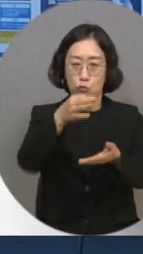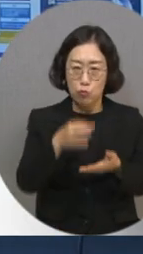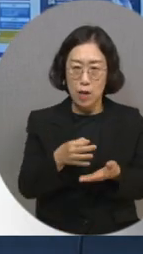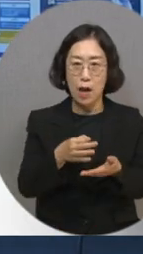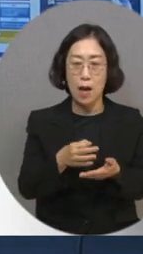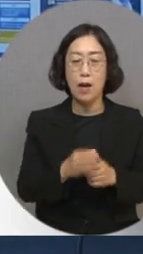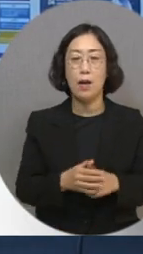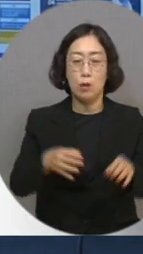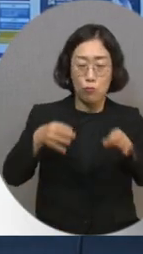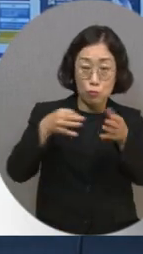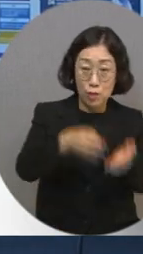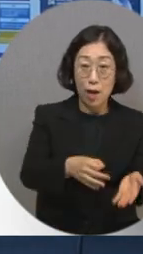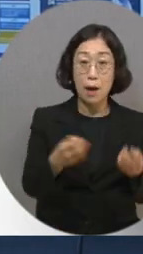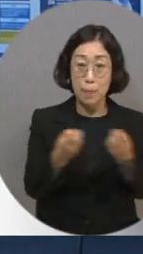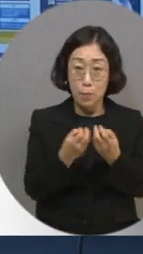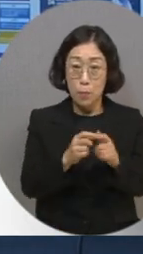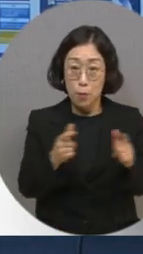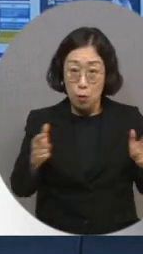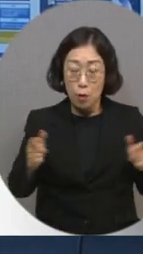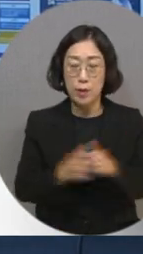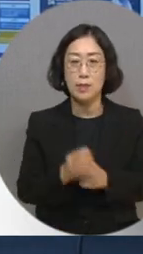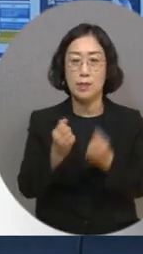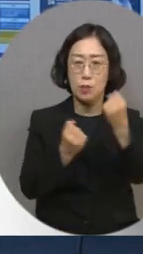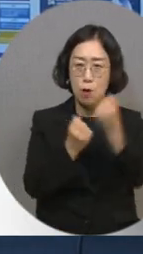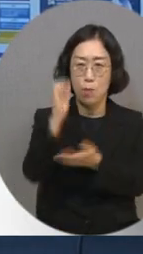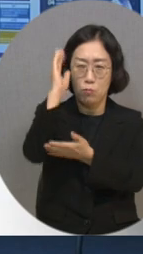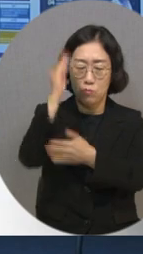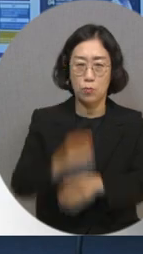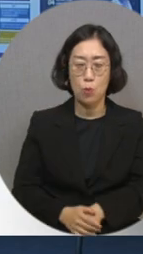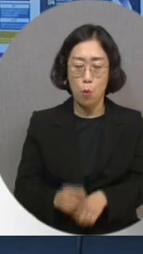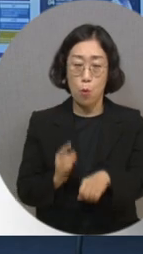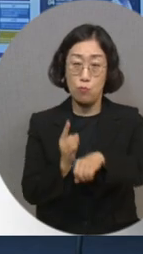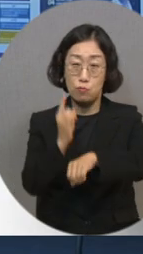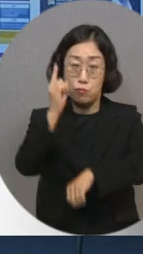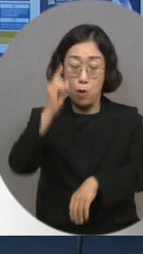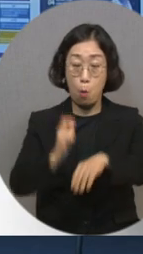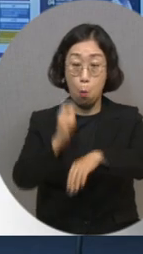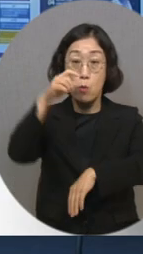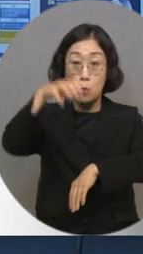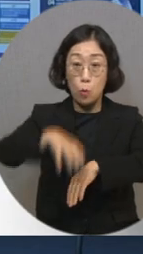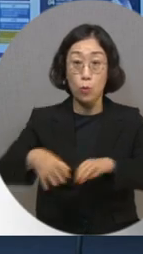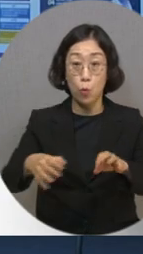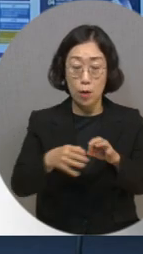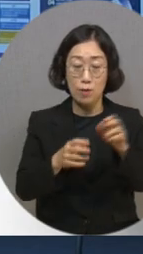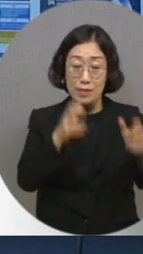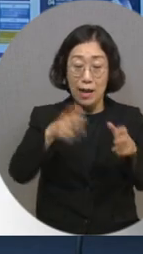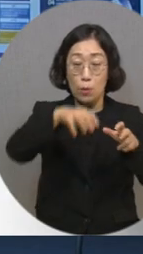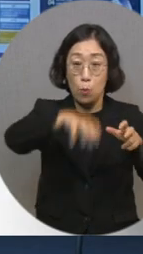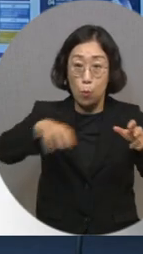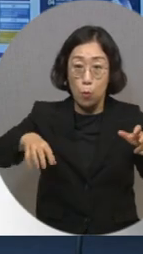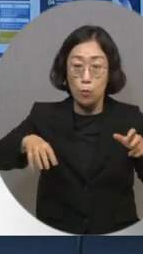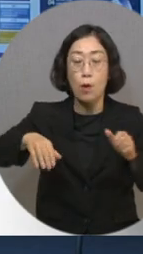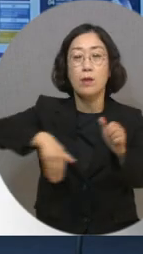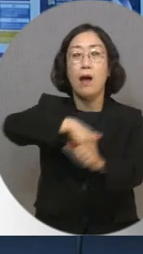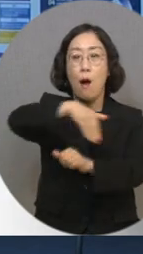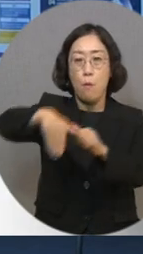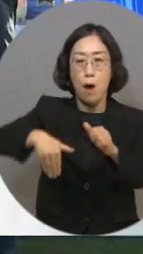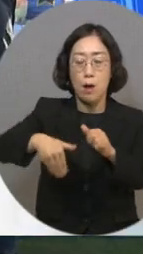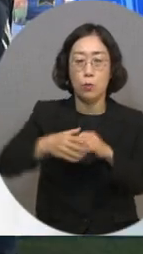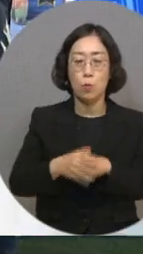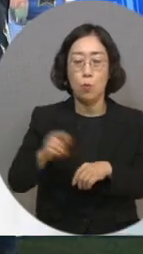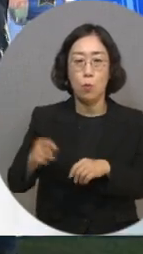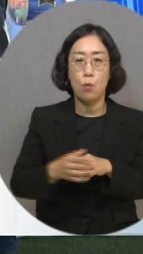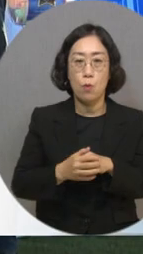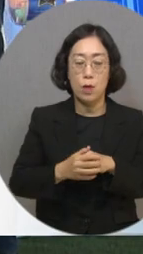기회 발전 특구 본격 개발, 공우주 발사체 산업 클러스터 조성, 글로벌 화순